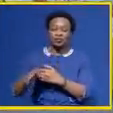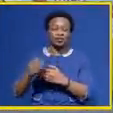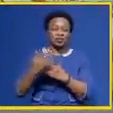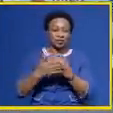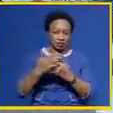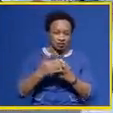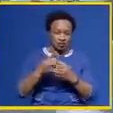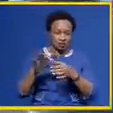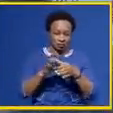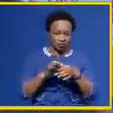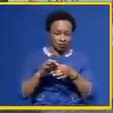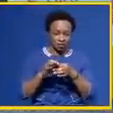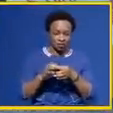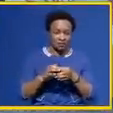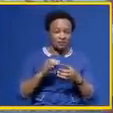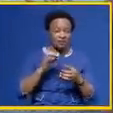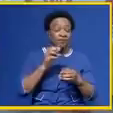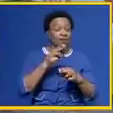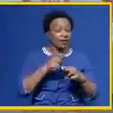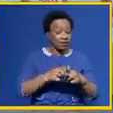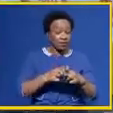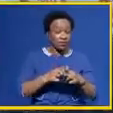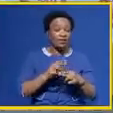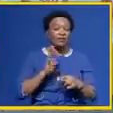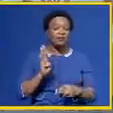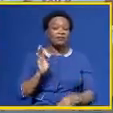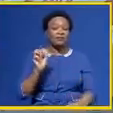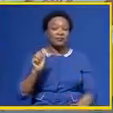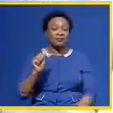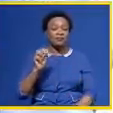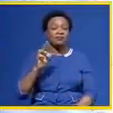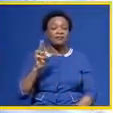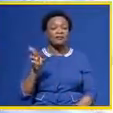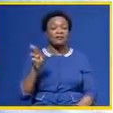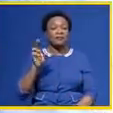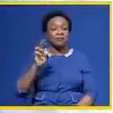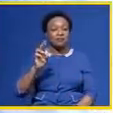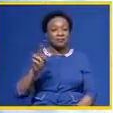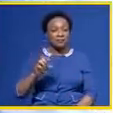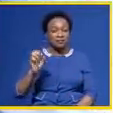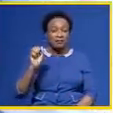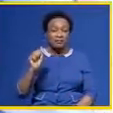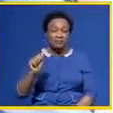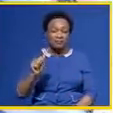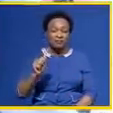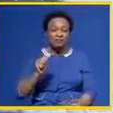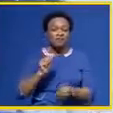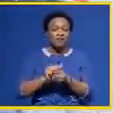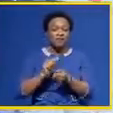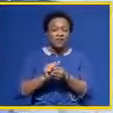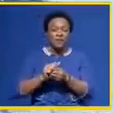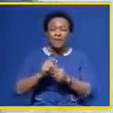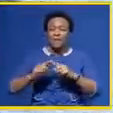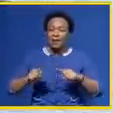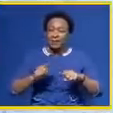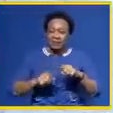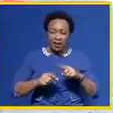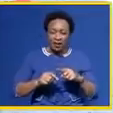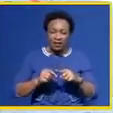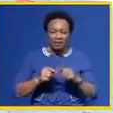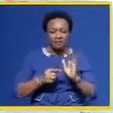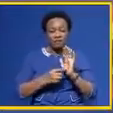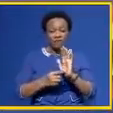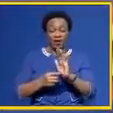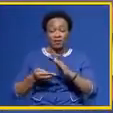Kampuni za Said Salim Baharesa ni miongoni mwa washiriki wakiwa na bidhaa mbalimbali, mathalani visimbuzi, ambapo kuna taarifa njema